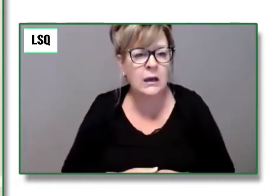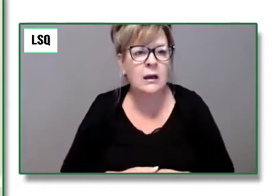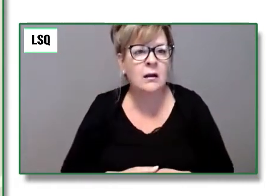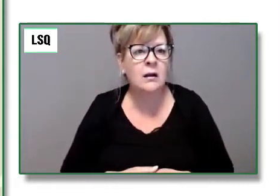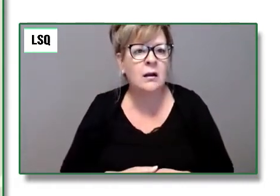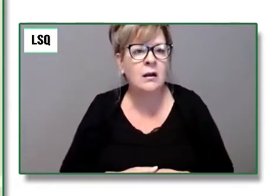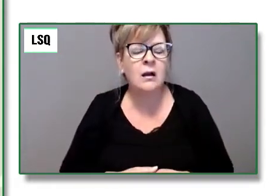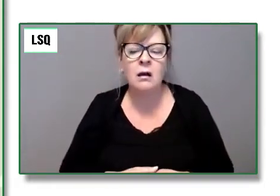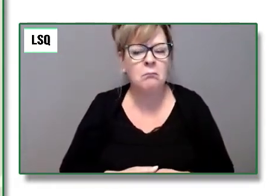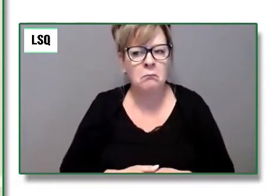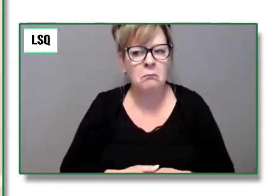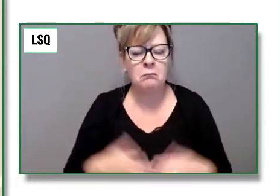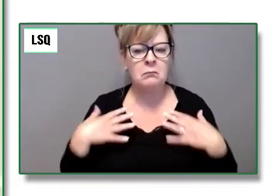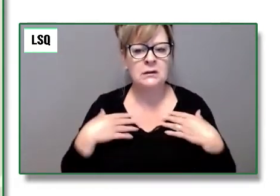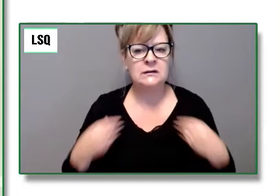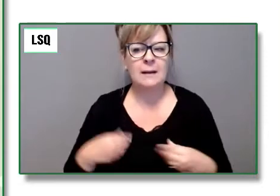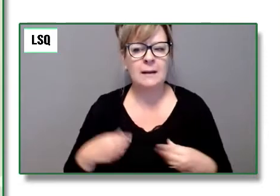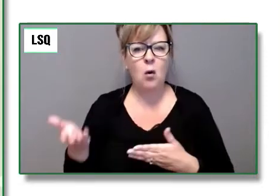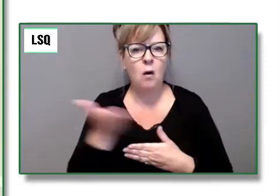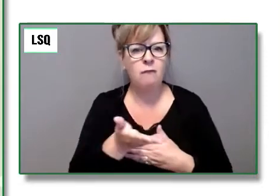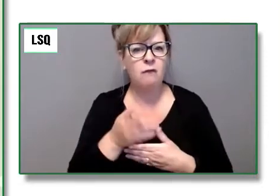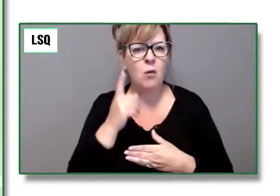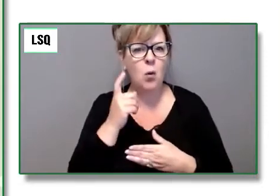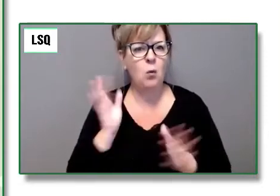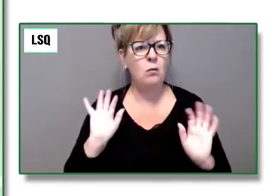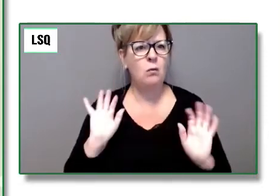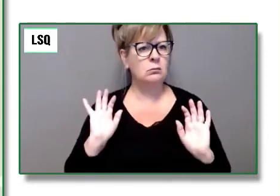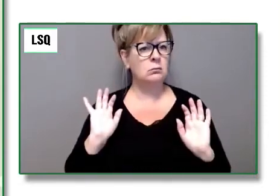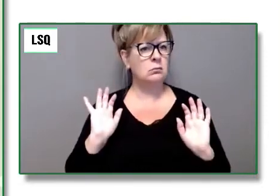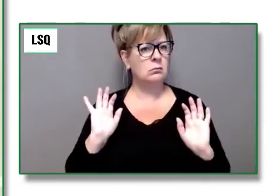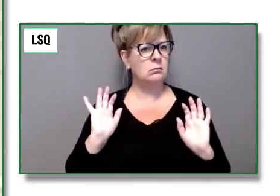très discrètes que l'on fait l'un pour l'autre.